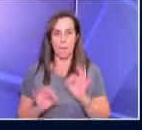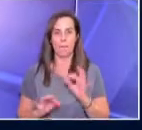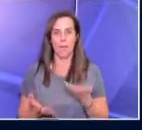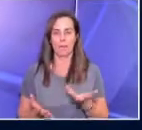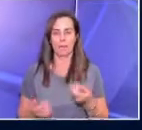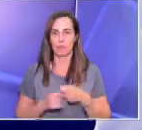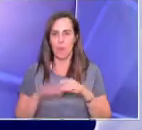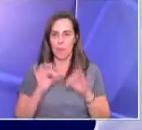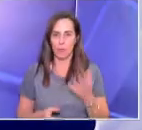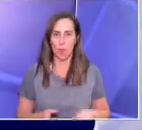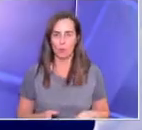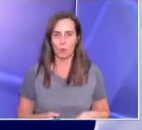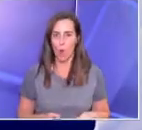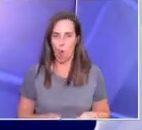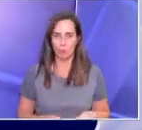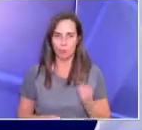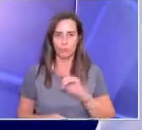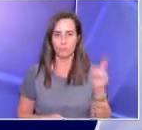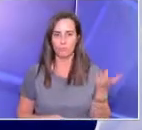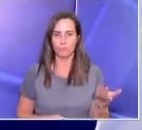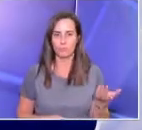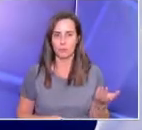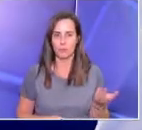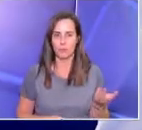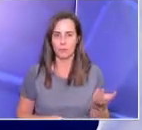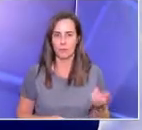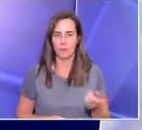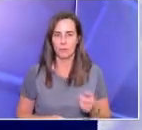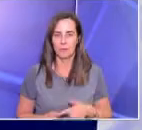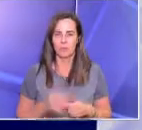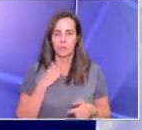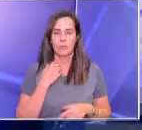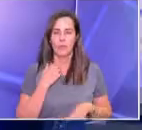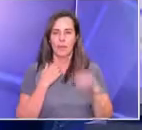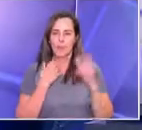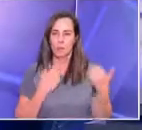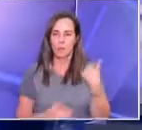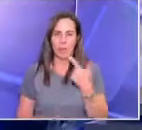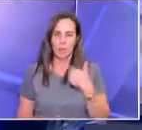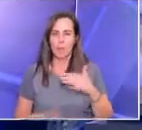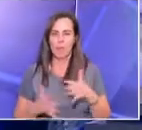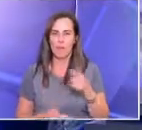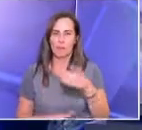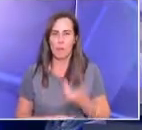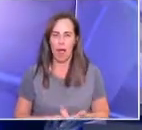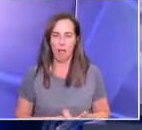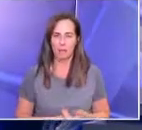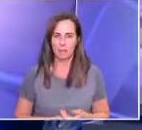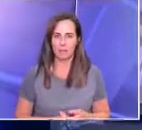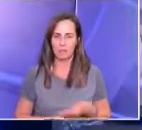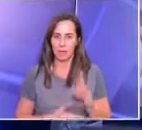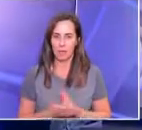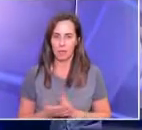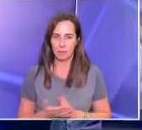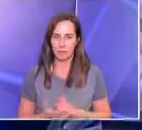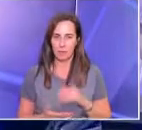עניין לבחירות? לא? זה היה כאילו מה הבחירות שלך רוג לגמרי. זה מה שאנשים ניגשו אליי, אמרו שמה, אנחנו מפחדים ממך חלק. חלק, דרך